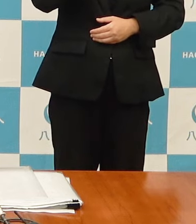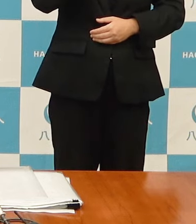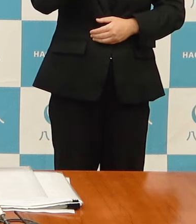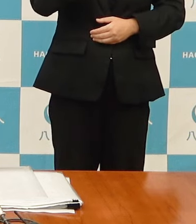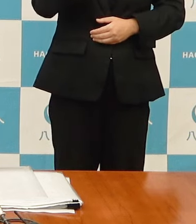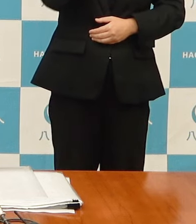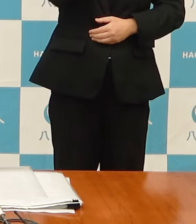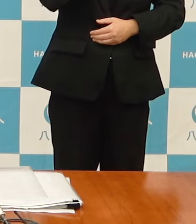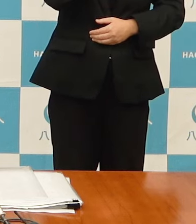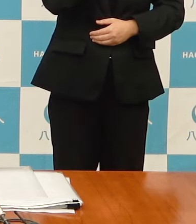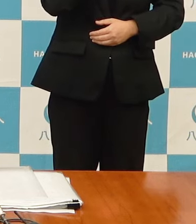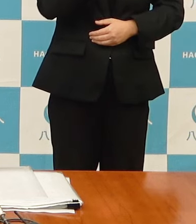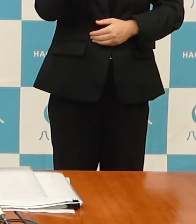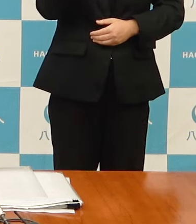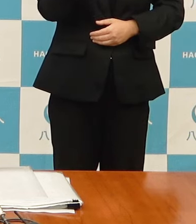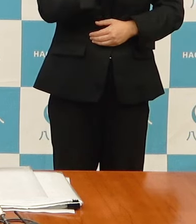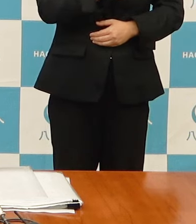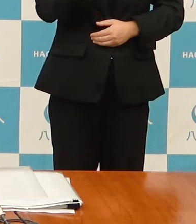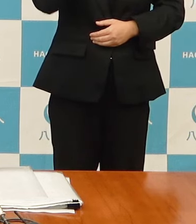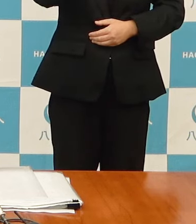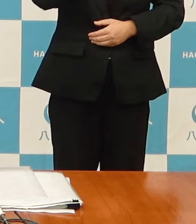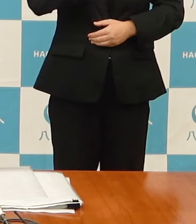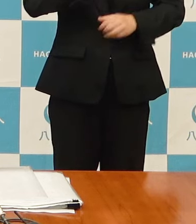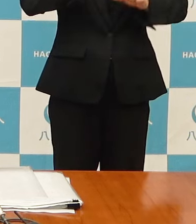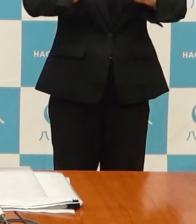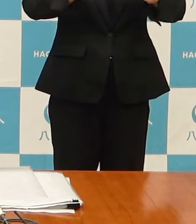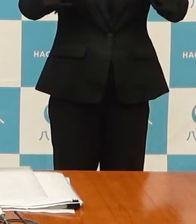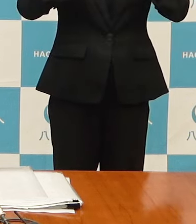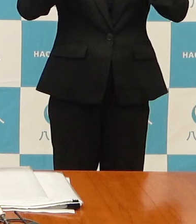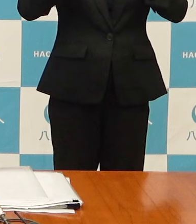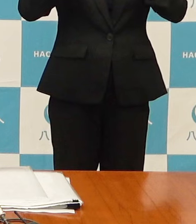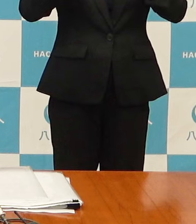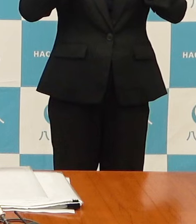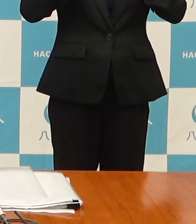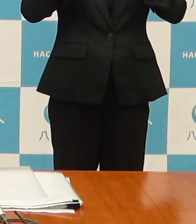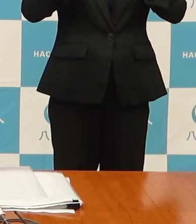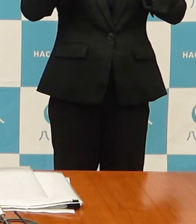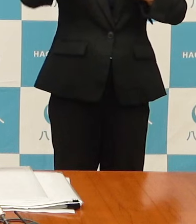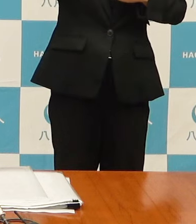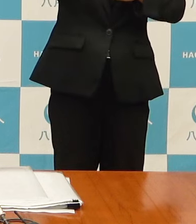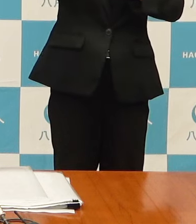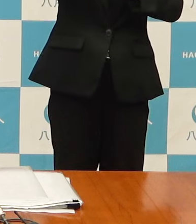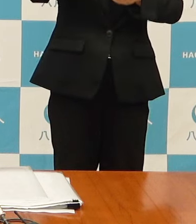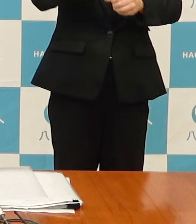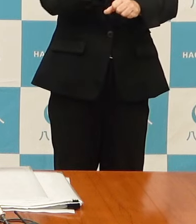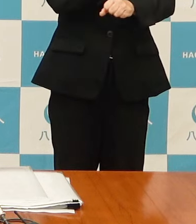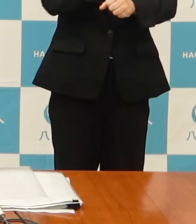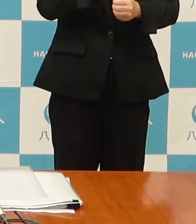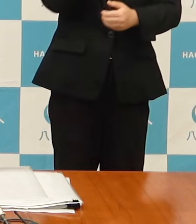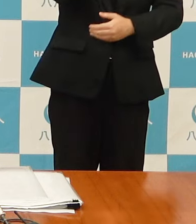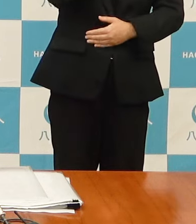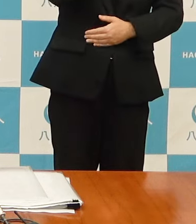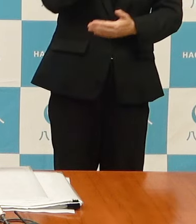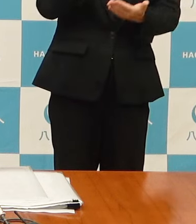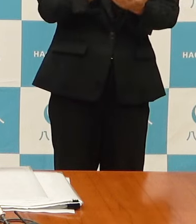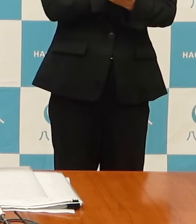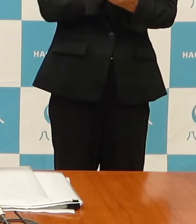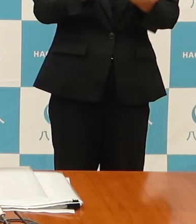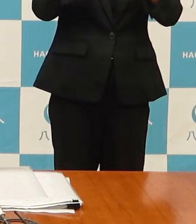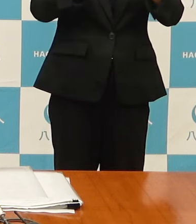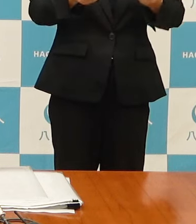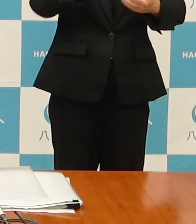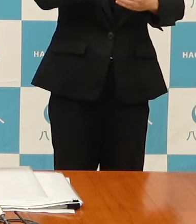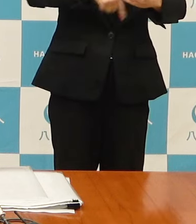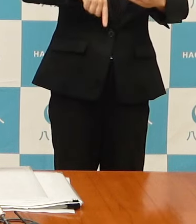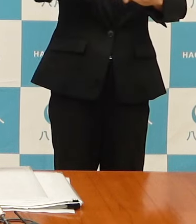要性、緊急性、効率性の観点を勘案しながら特に重要と判断した事項